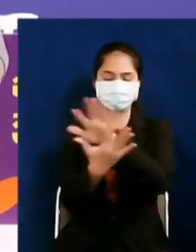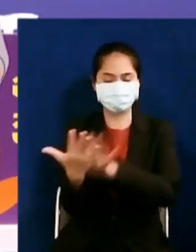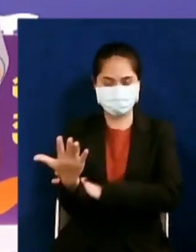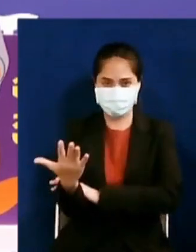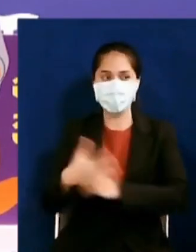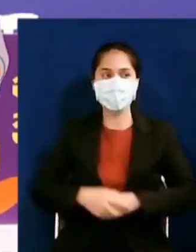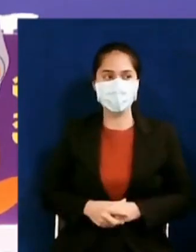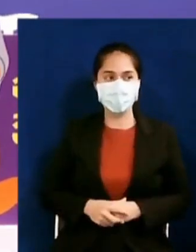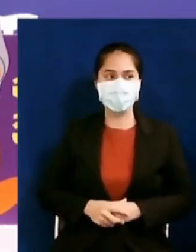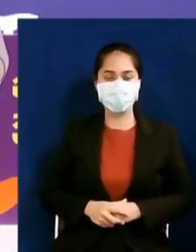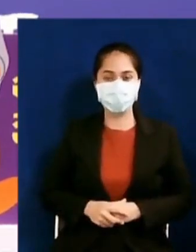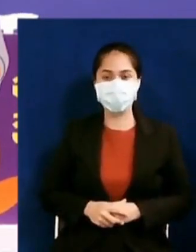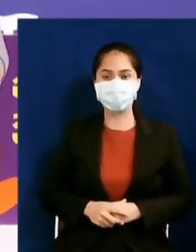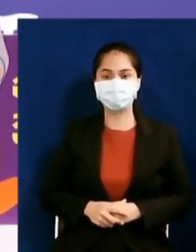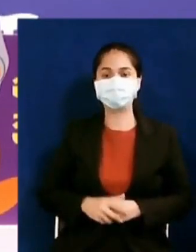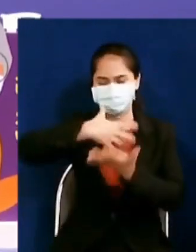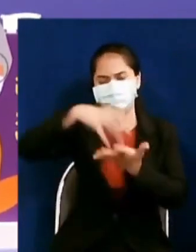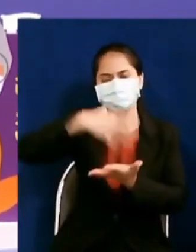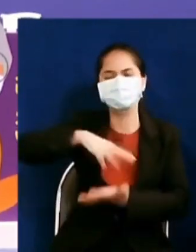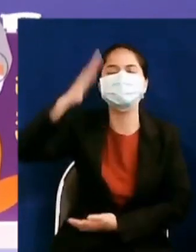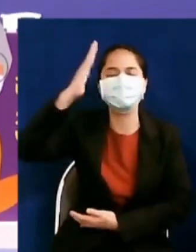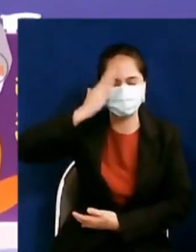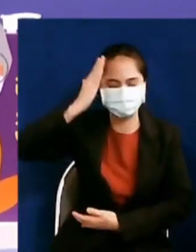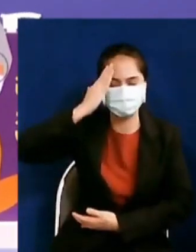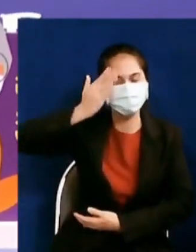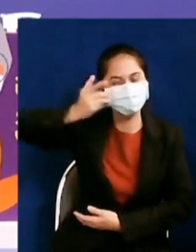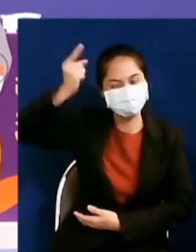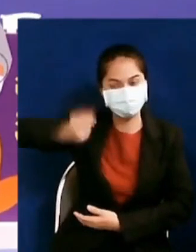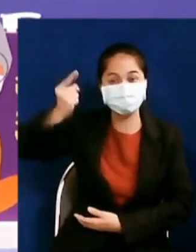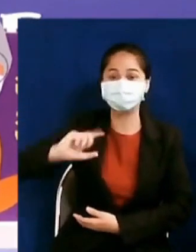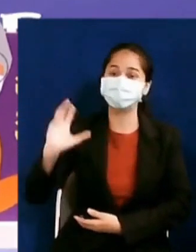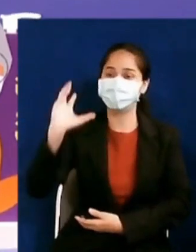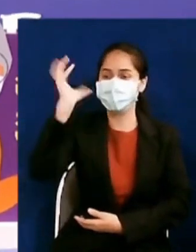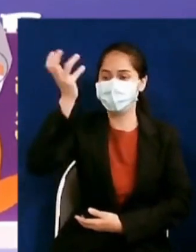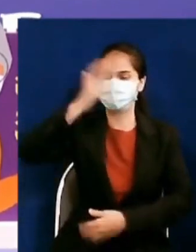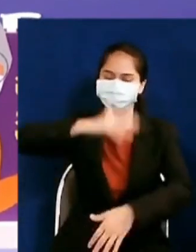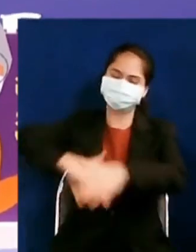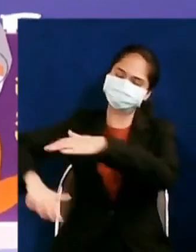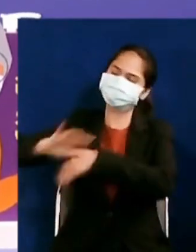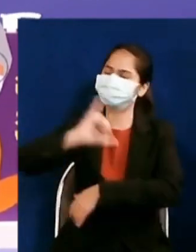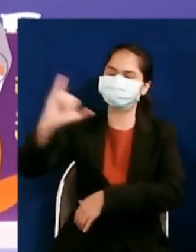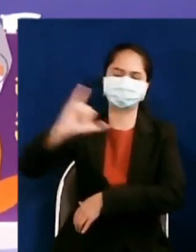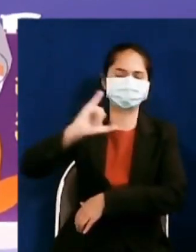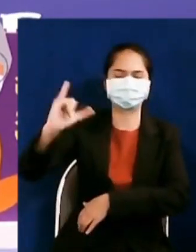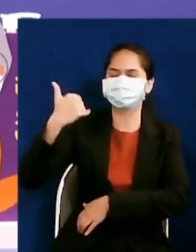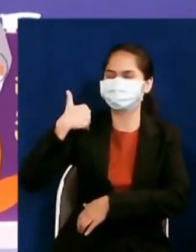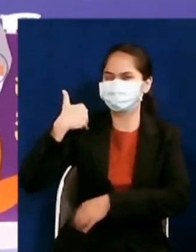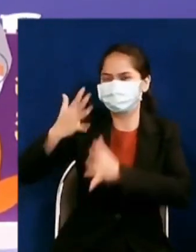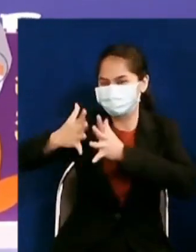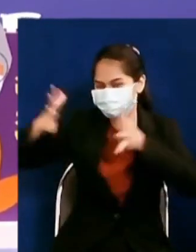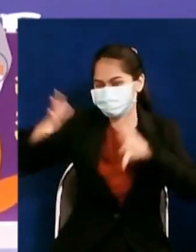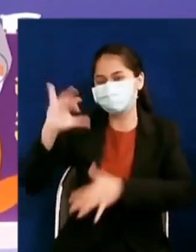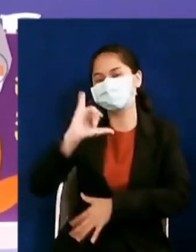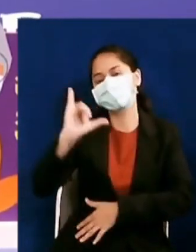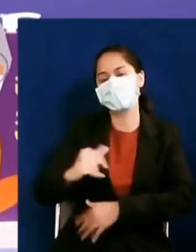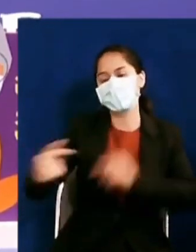ยังไม่พบอัลฟาหรือเบต้าเลยนะคะทีนี้พอเกิดการยกระดับสายพันธุ์โอมิครอนเมื่อ27พฤศจิกายนก็เลย